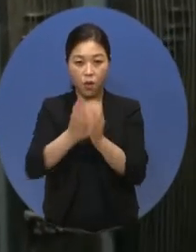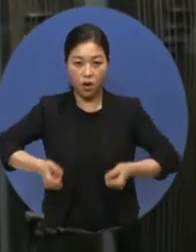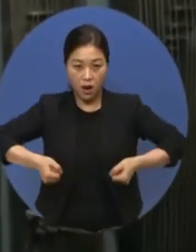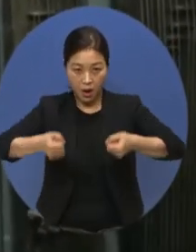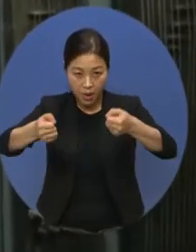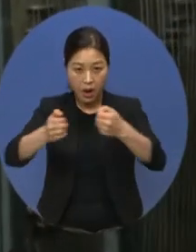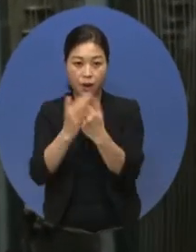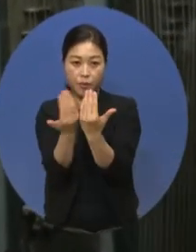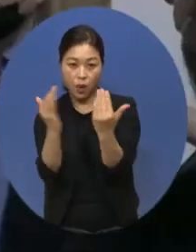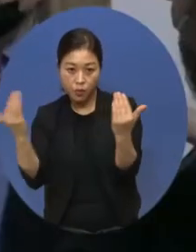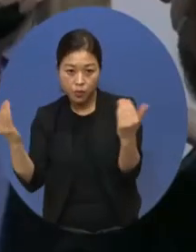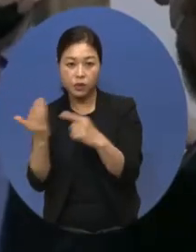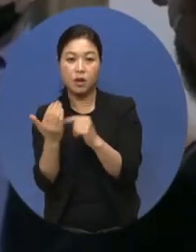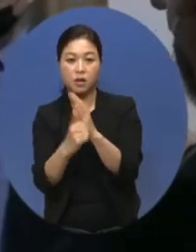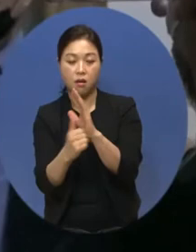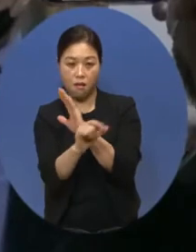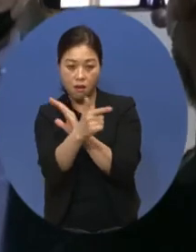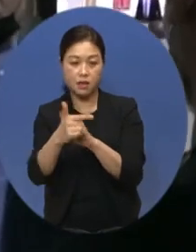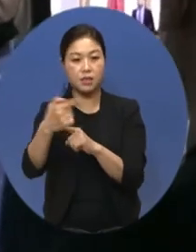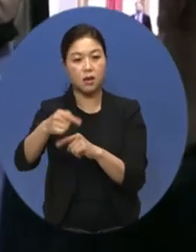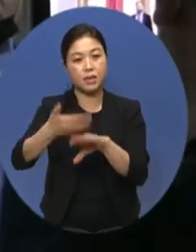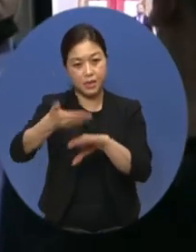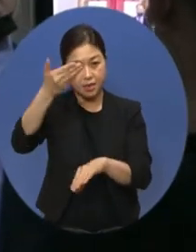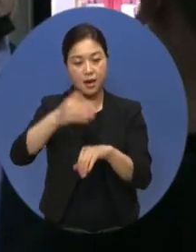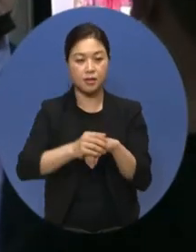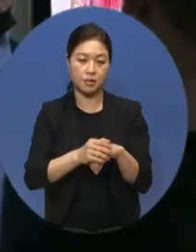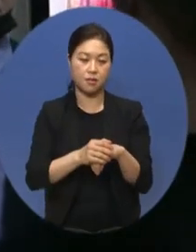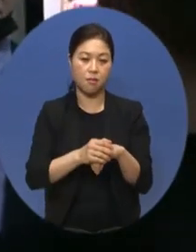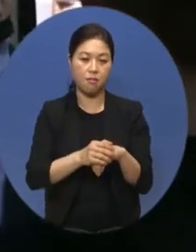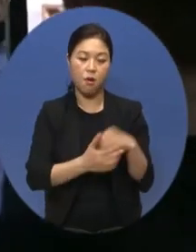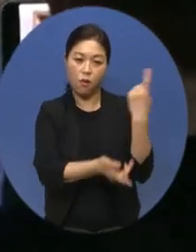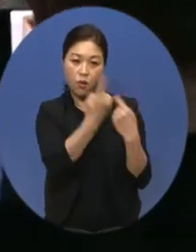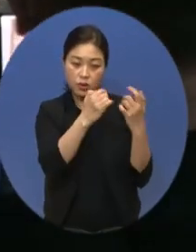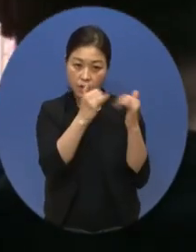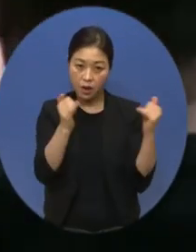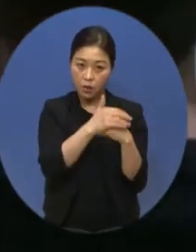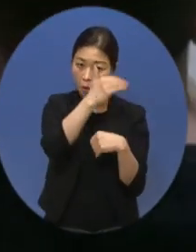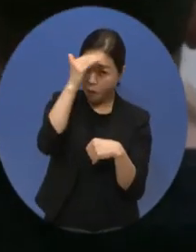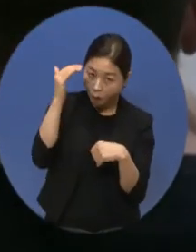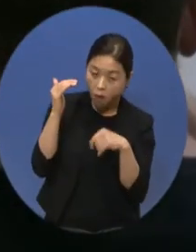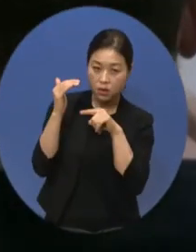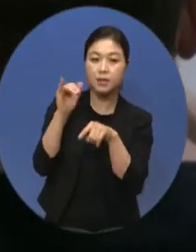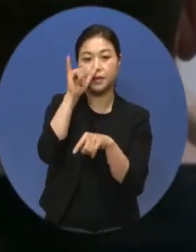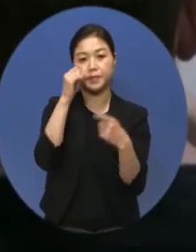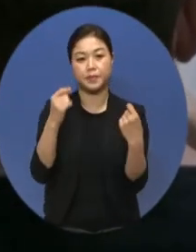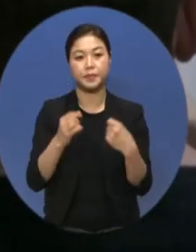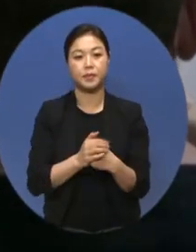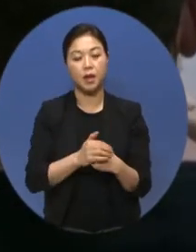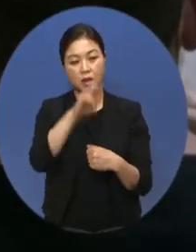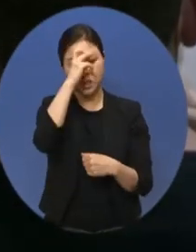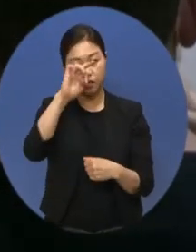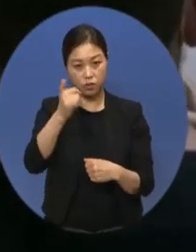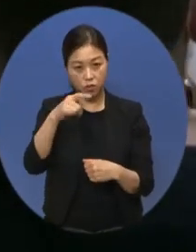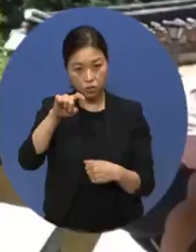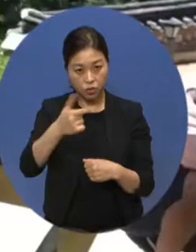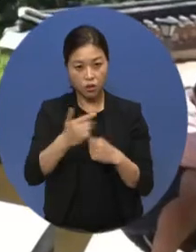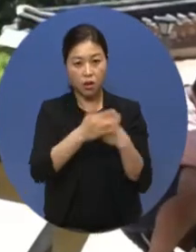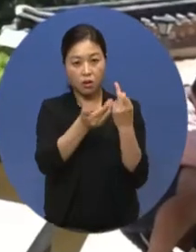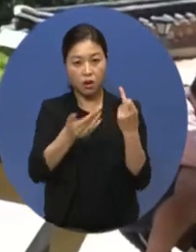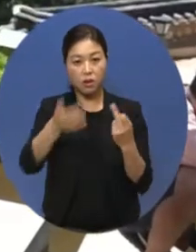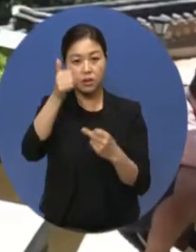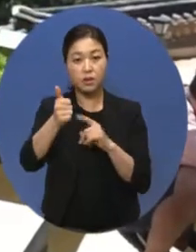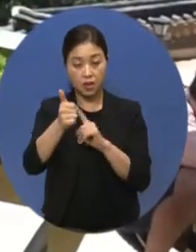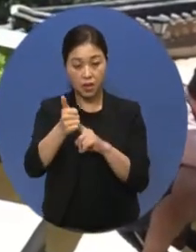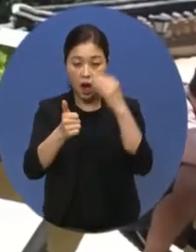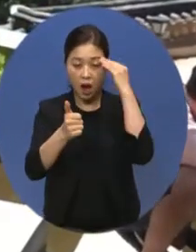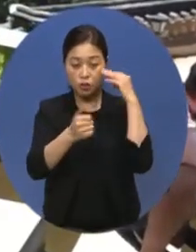기타 민속품 천여 점이 관람객들의 발길을 기다리고 있습니다. 최문순 강원도지사는 우리 전통문화를